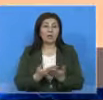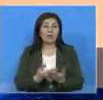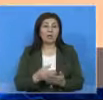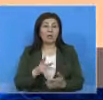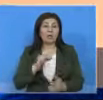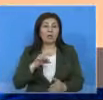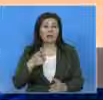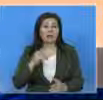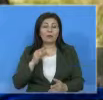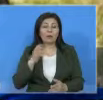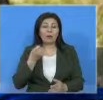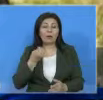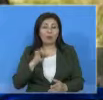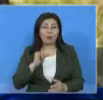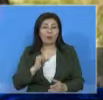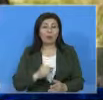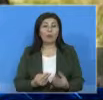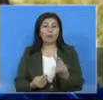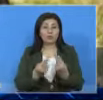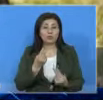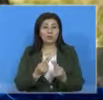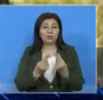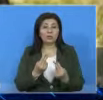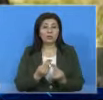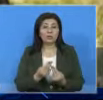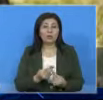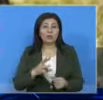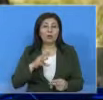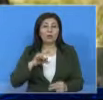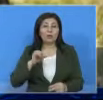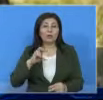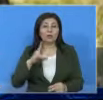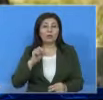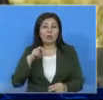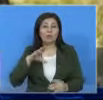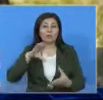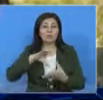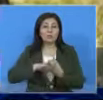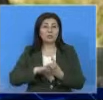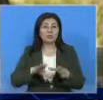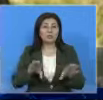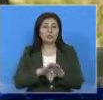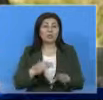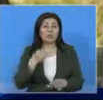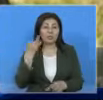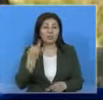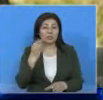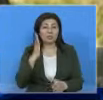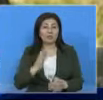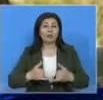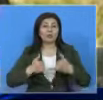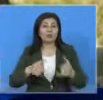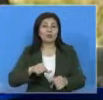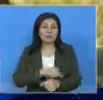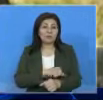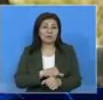қарғыбау, ойнайтын ойыншықтар мен мұрынға таныстырылды. Сондай-ақ балаларға қызықты болу үшін есірткі затын